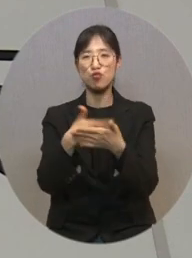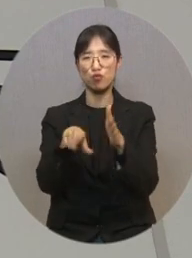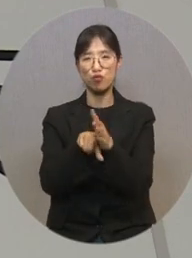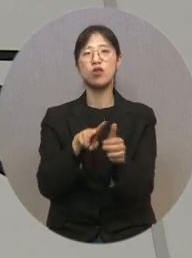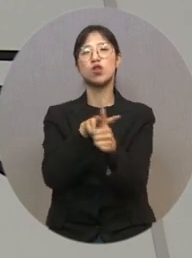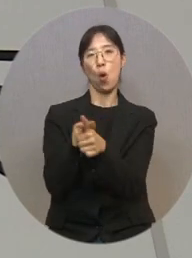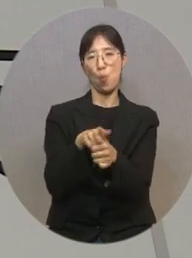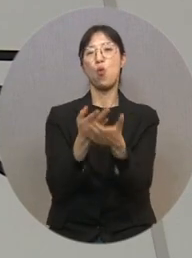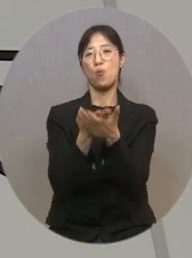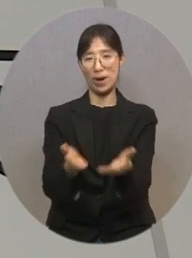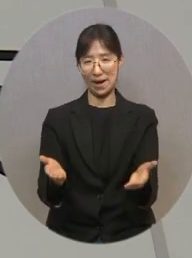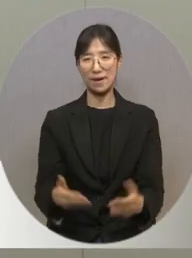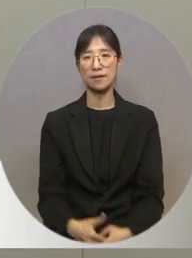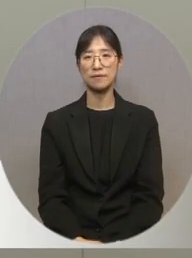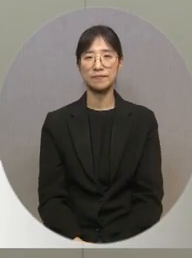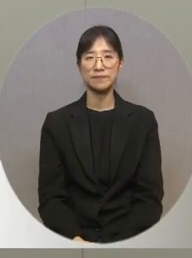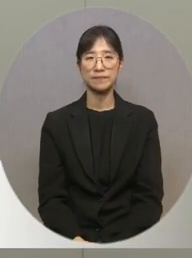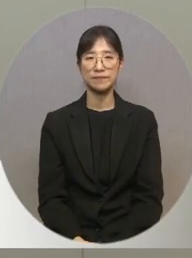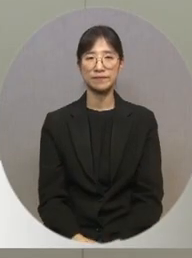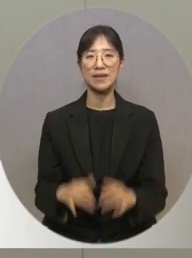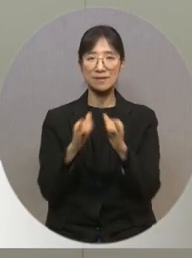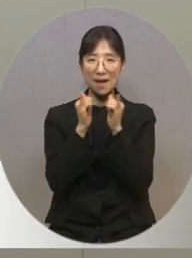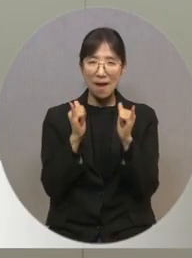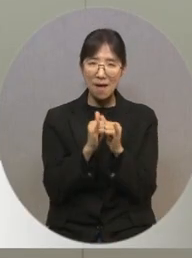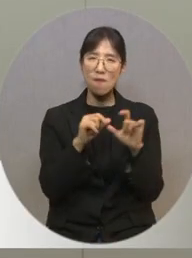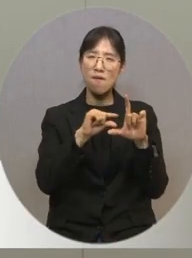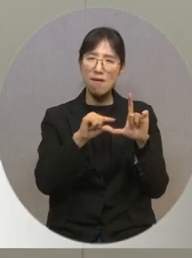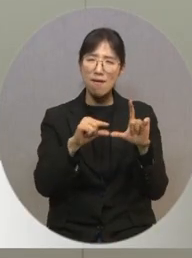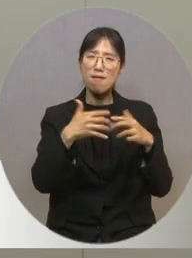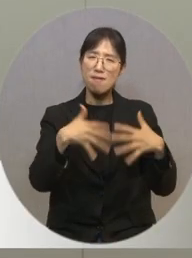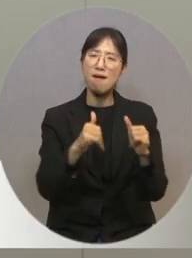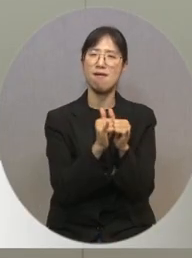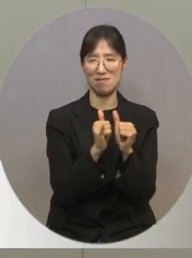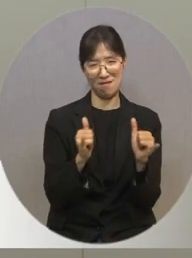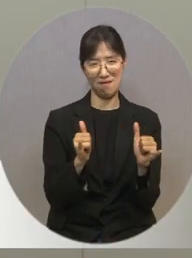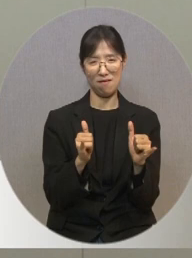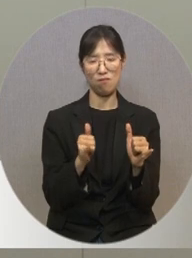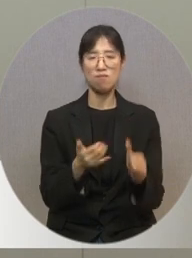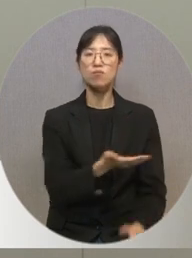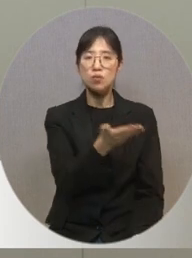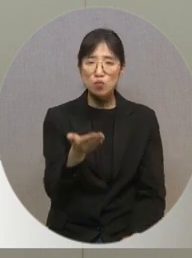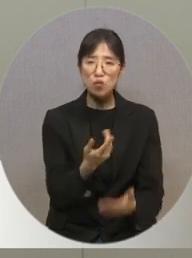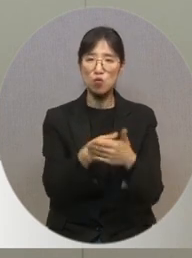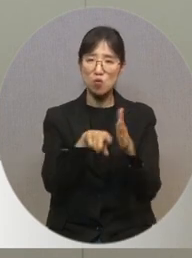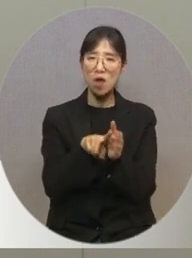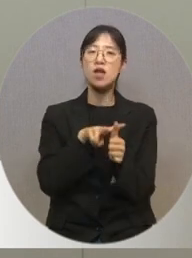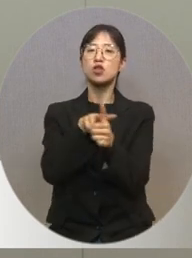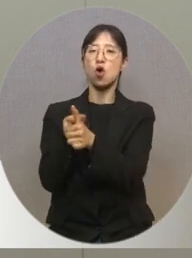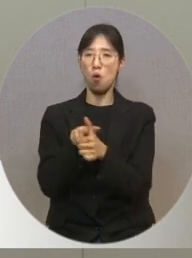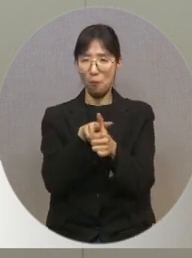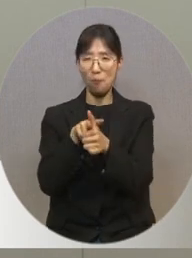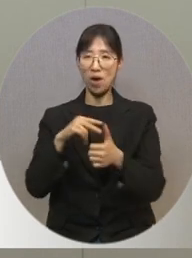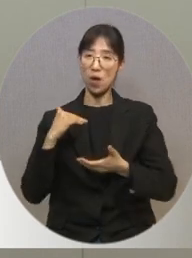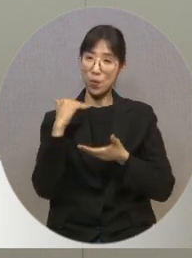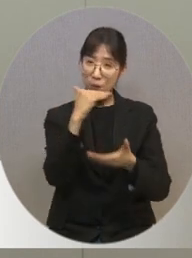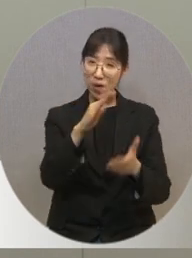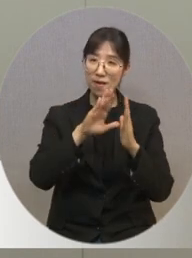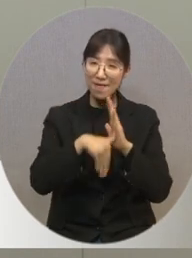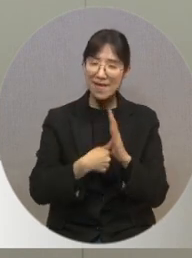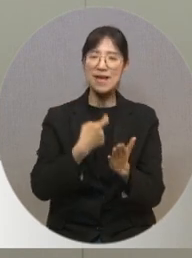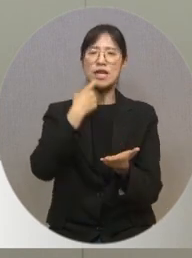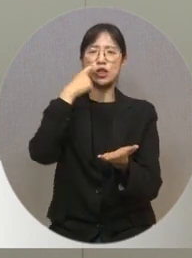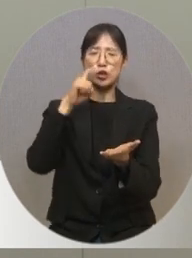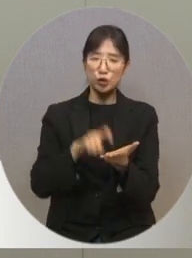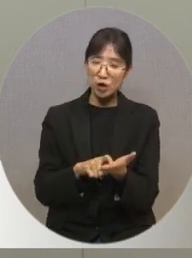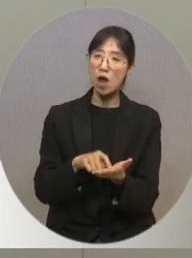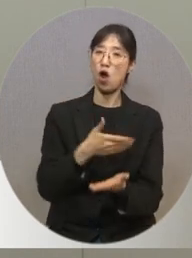위한 것입니다 하적 약자라고 하는게 맞을 거 같고 그분들을 위해서 정를 전달을 할 때 좀 쉽게